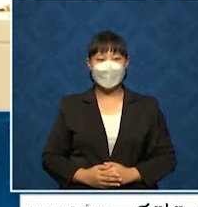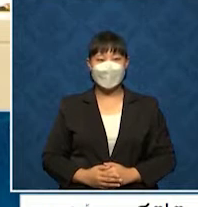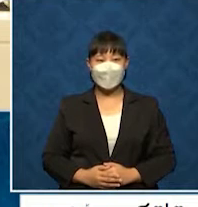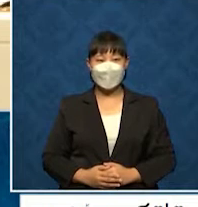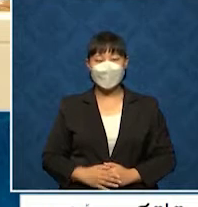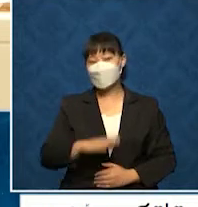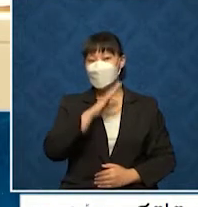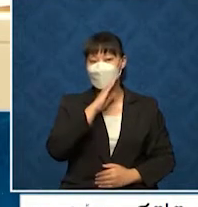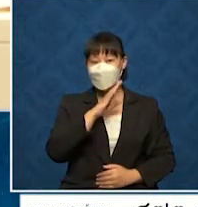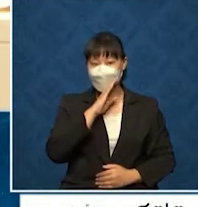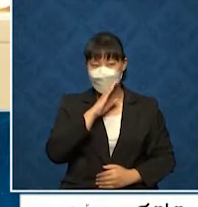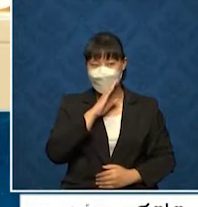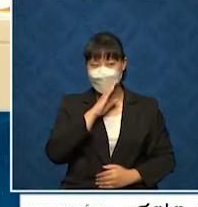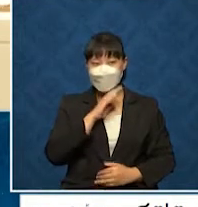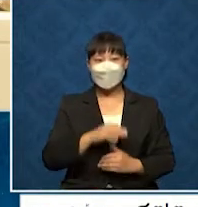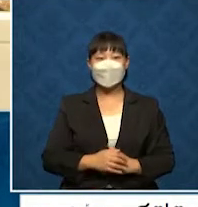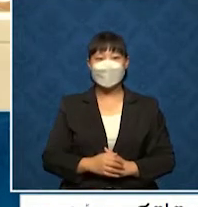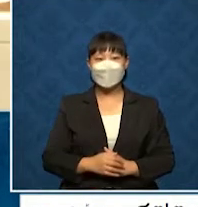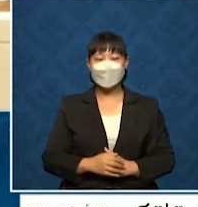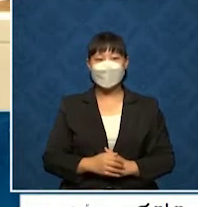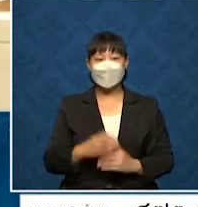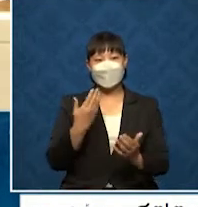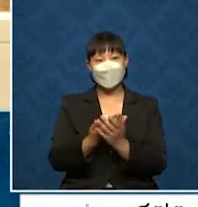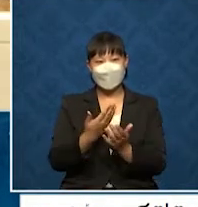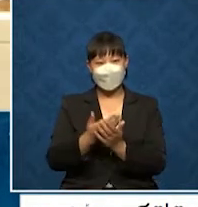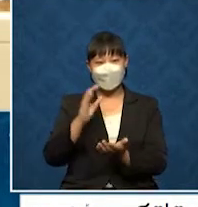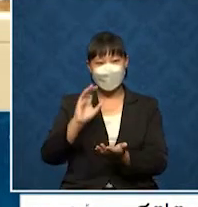ถ้าหากว่าเราได้ใช้งบประมาณ